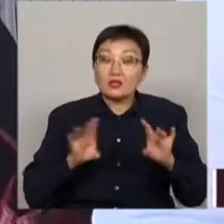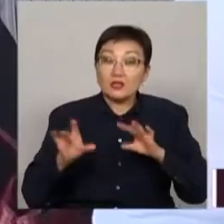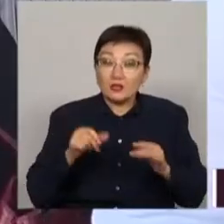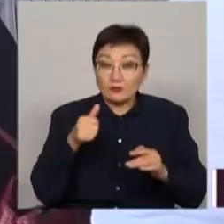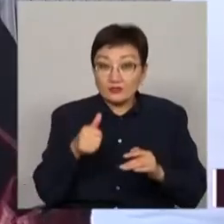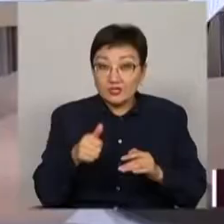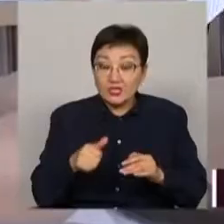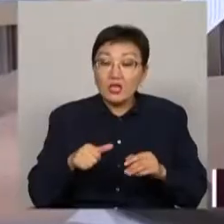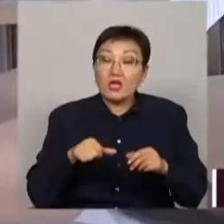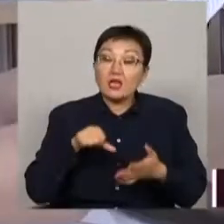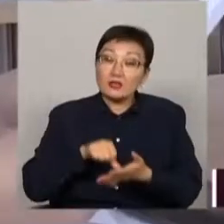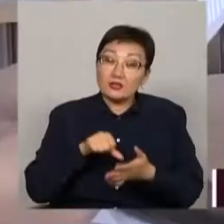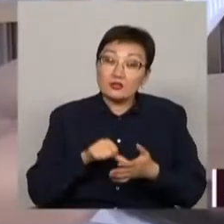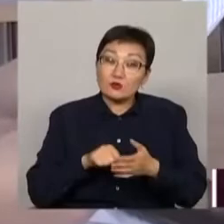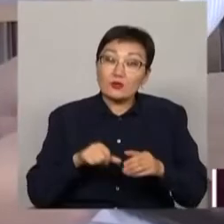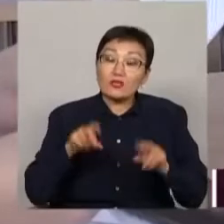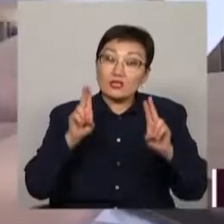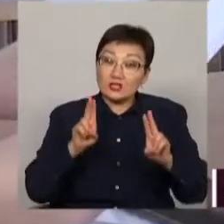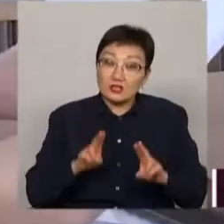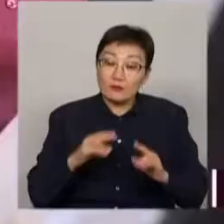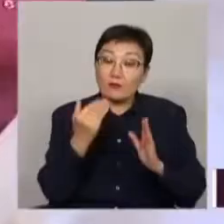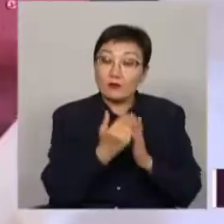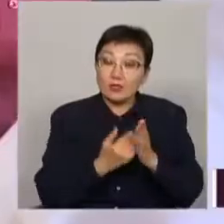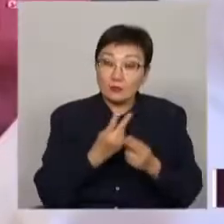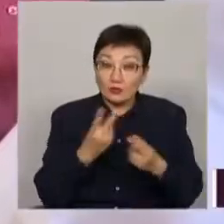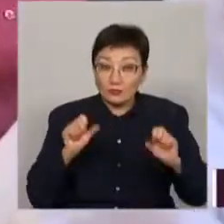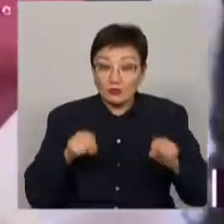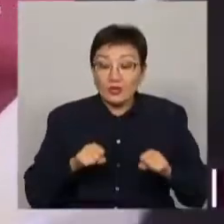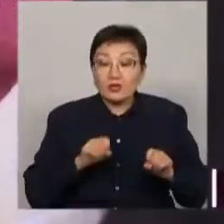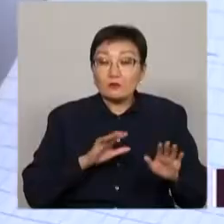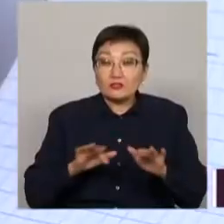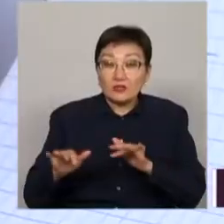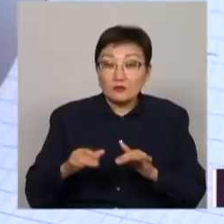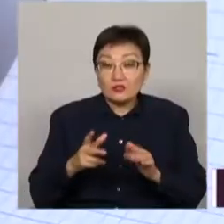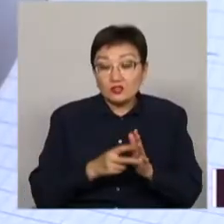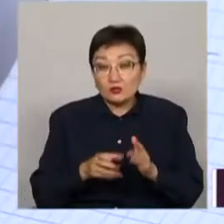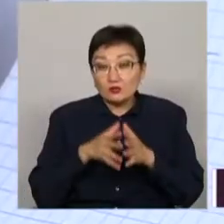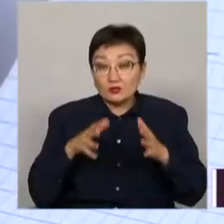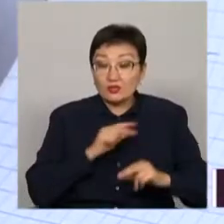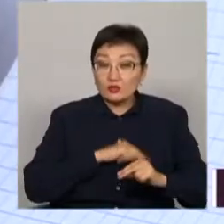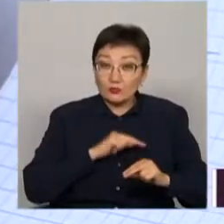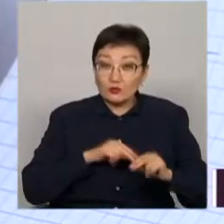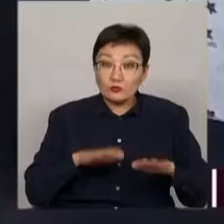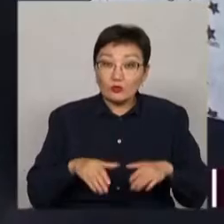қатысу ережелерімен және бағдарламамен танысуға болады. Айта кетсек, жәрмеңкеде 800-ден астам бос жұмыс орны